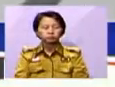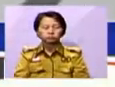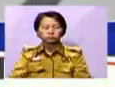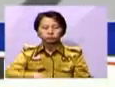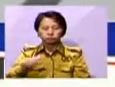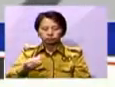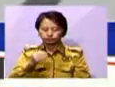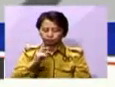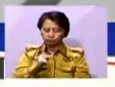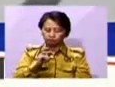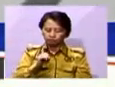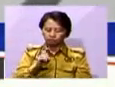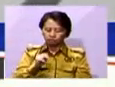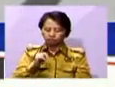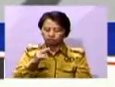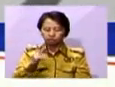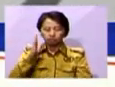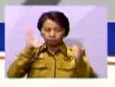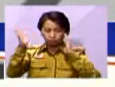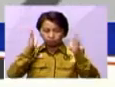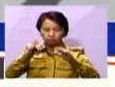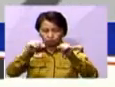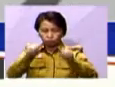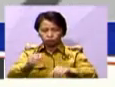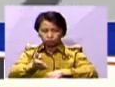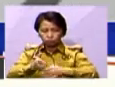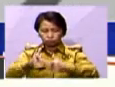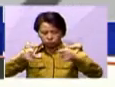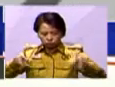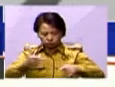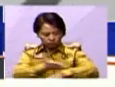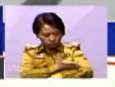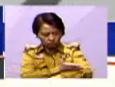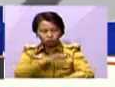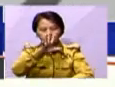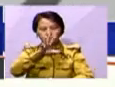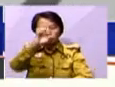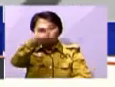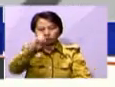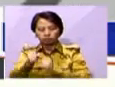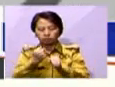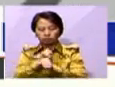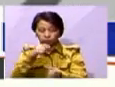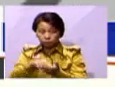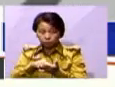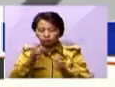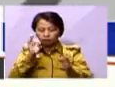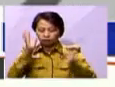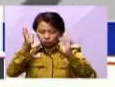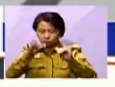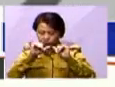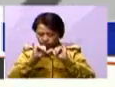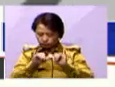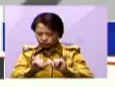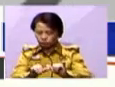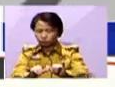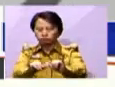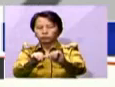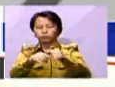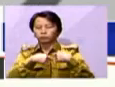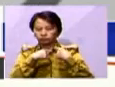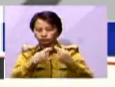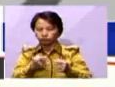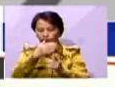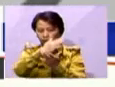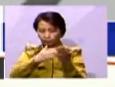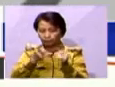Keluaran dalam negara kasar KDNK Malaysia boleh berkembang sekurang-kurangnya 5% tahun ini jika negara mengekalkan momentumnya